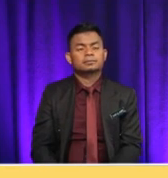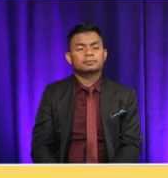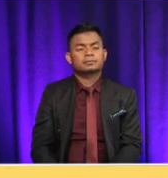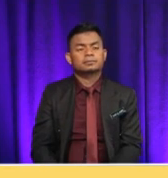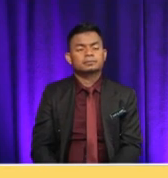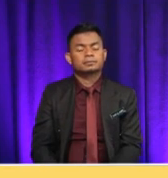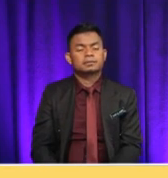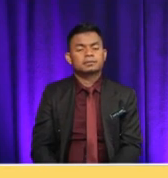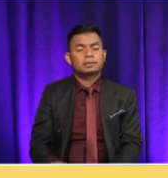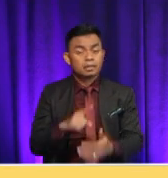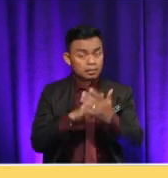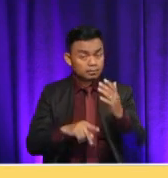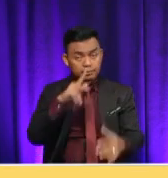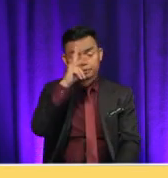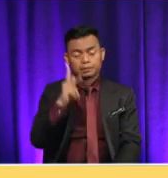tersebut